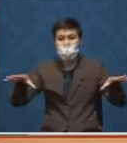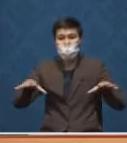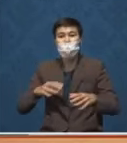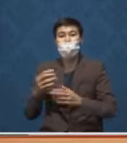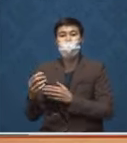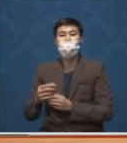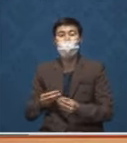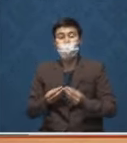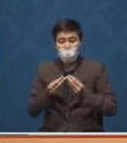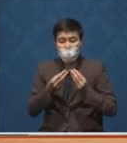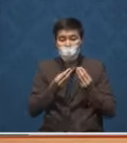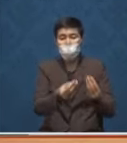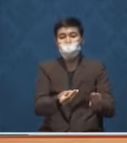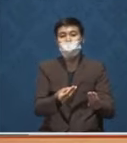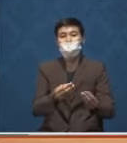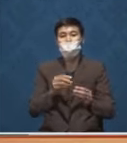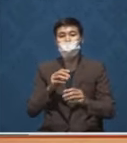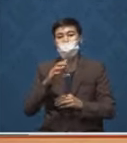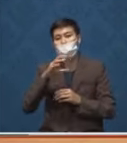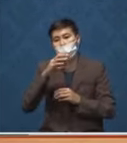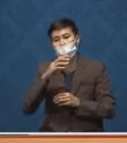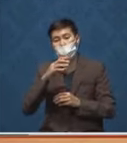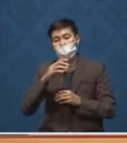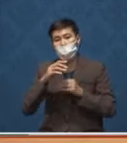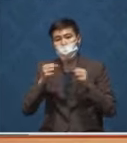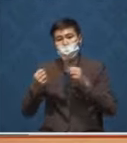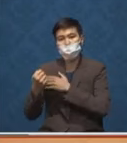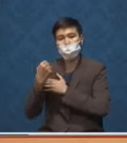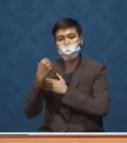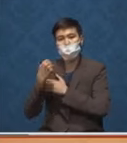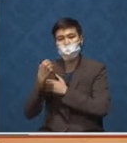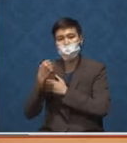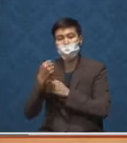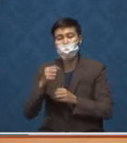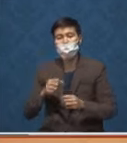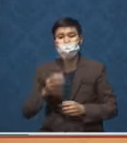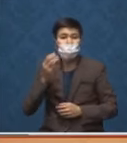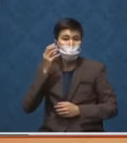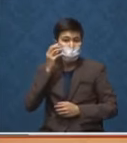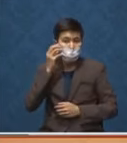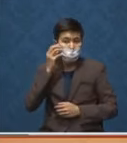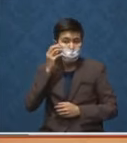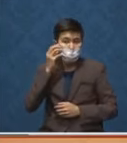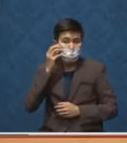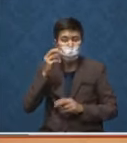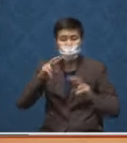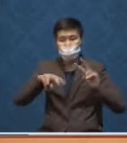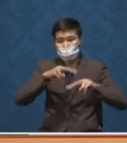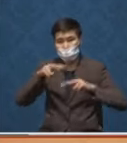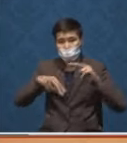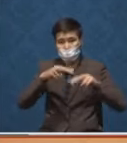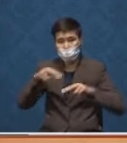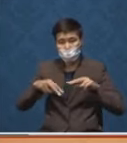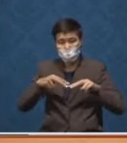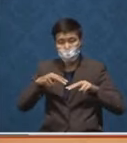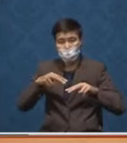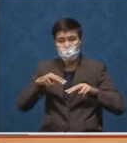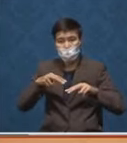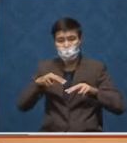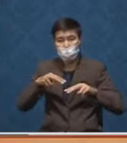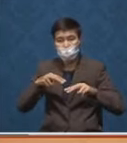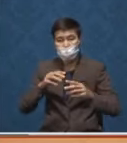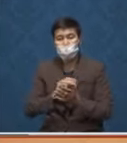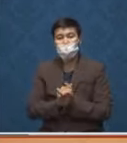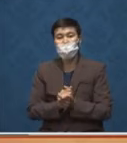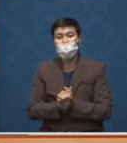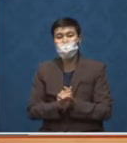ามอบอำนาจในการบริหารจัดการขึ้นความถี่และกำกับดูแลธุรกิจโทรคมนาคมเนี่ยให้กับอง